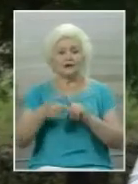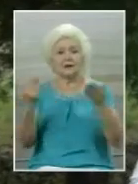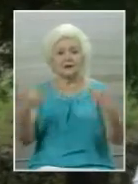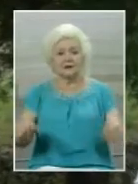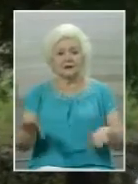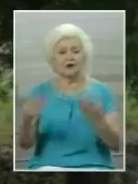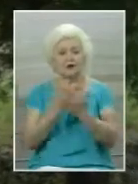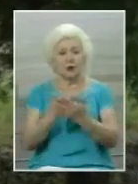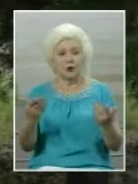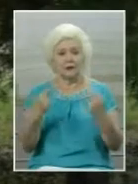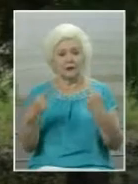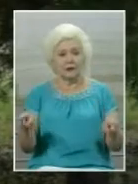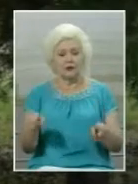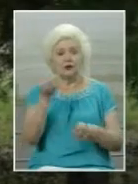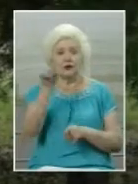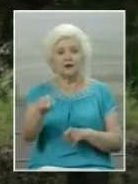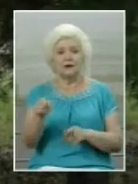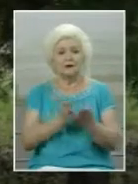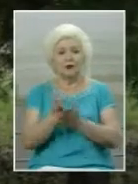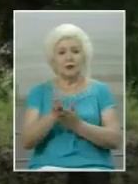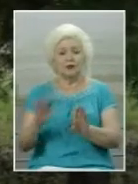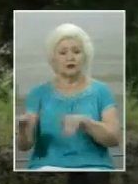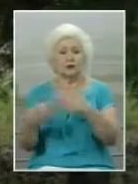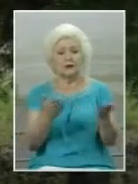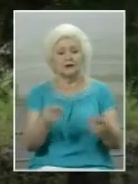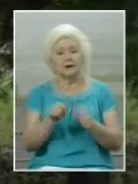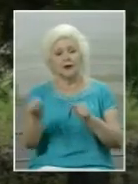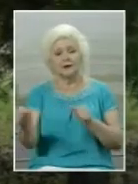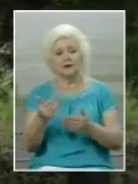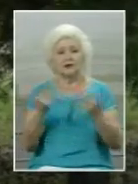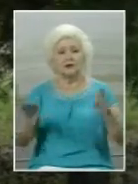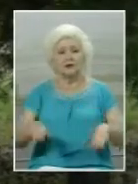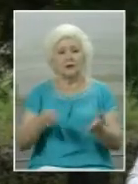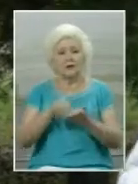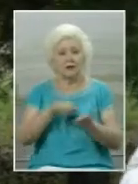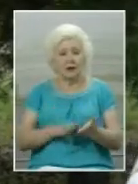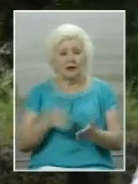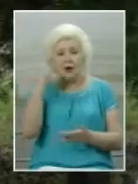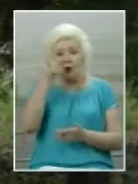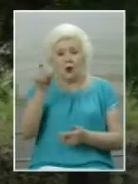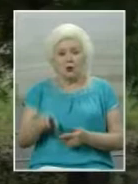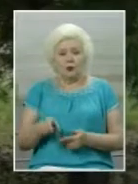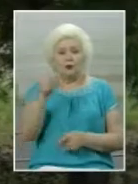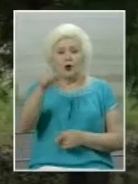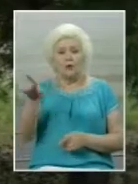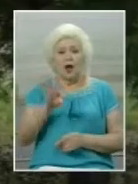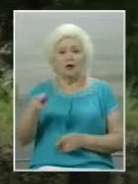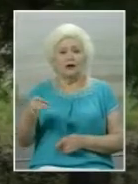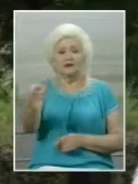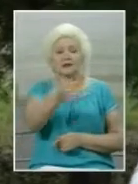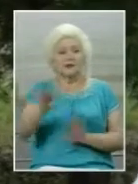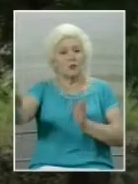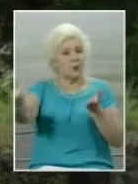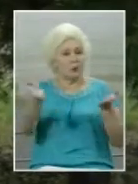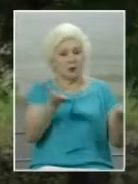та інші. І ця послуга надається виключно за місцем реєстрації особи, тобто мешканці Олешківського району, будь